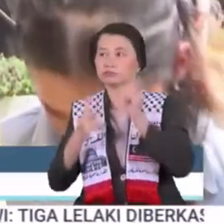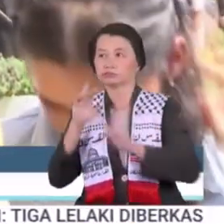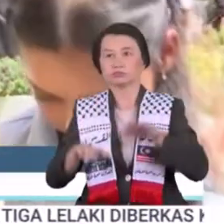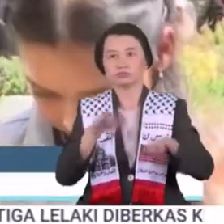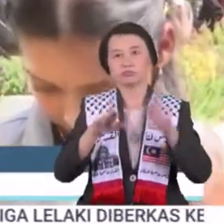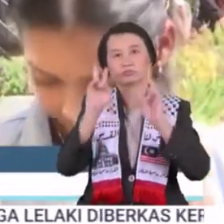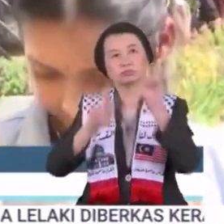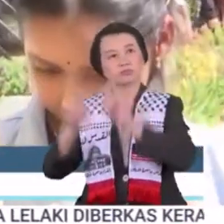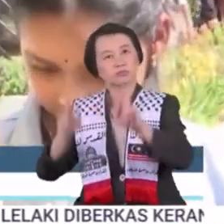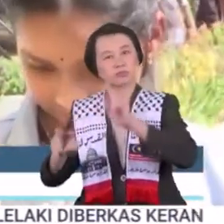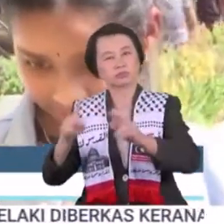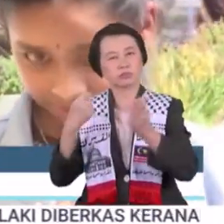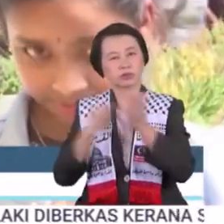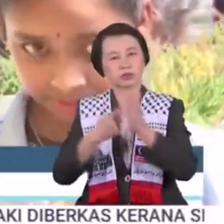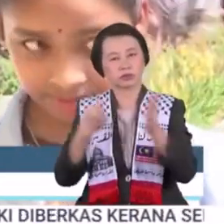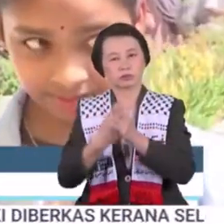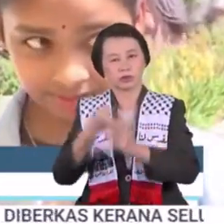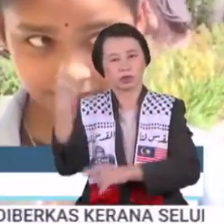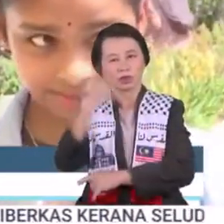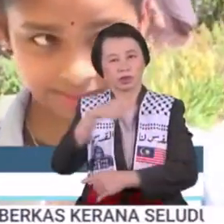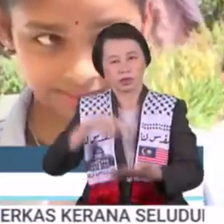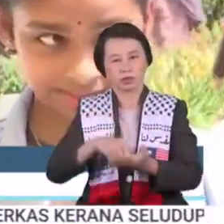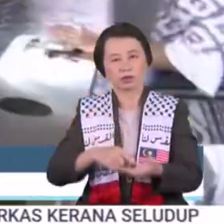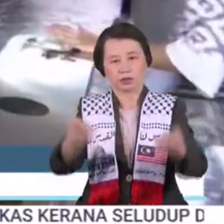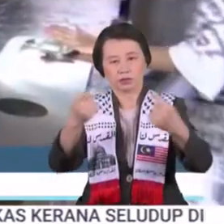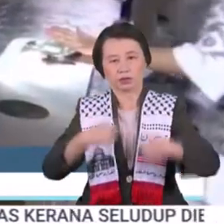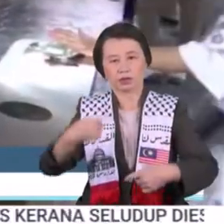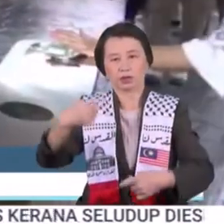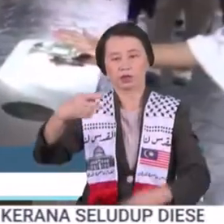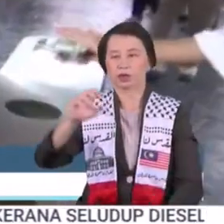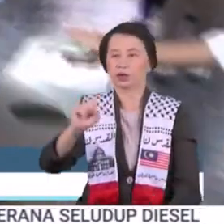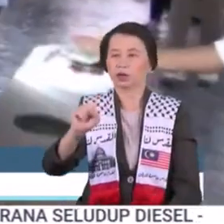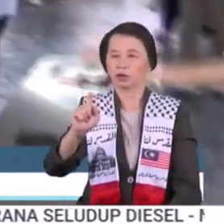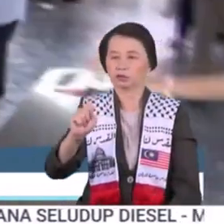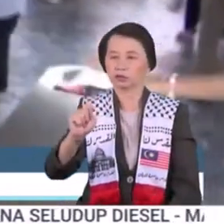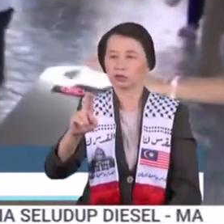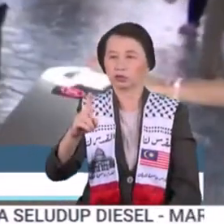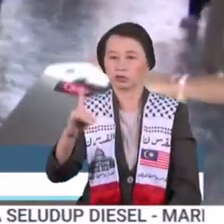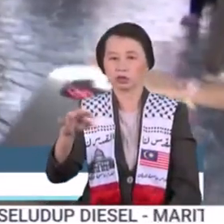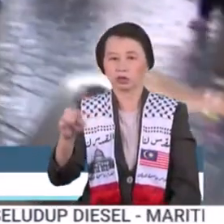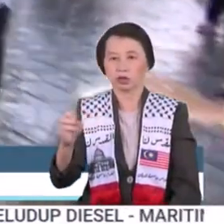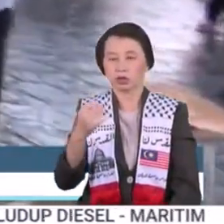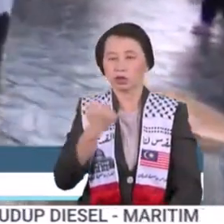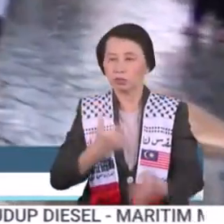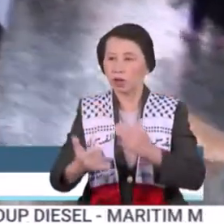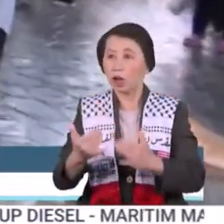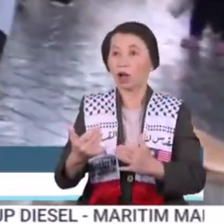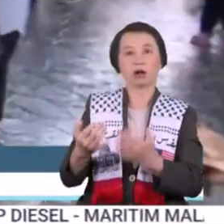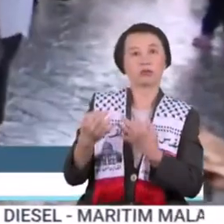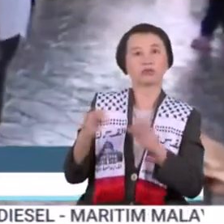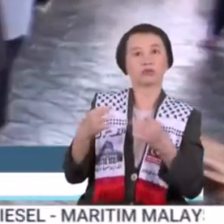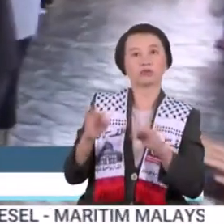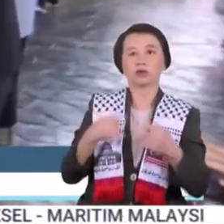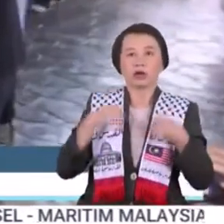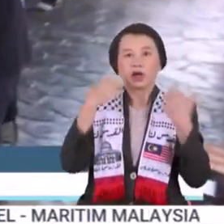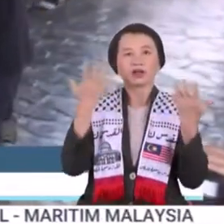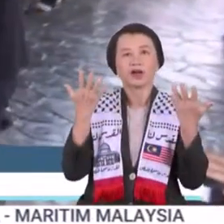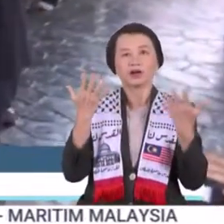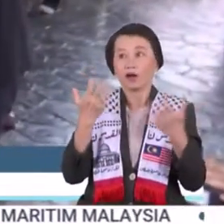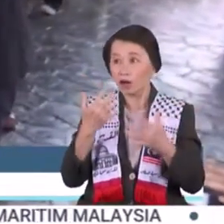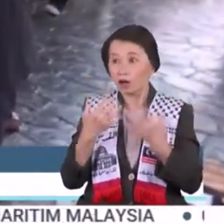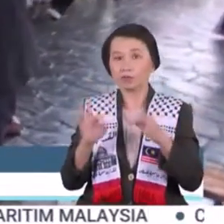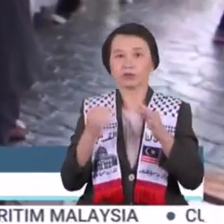tu, tiba-tiba kami hari ni ke Heritage Studio tengok free. Tak tahu. Kami